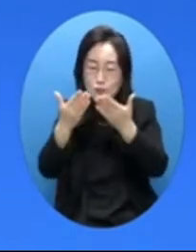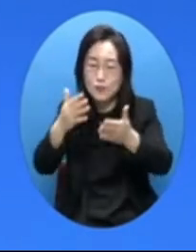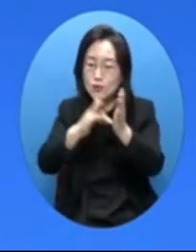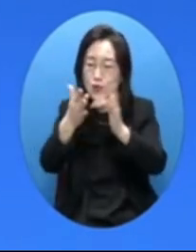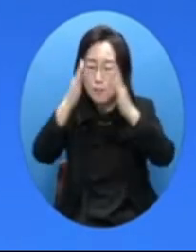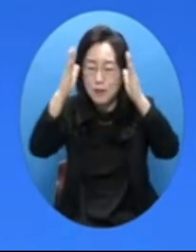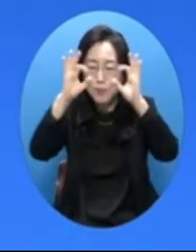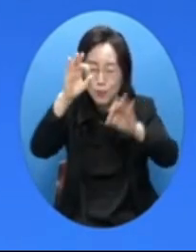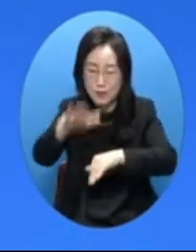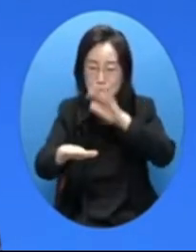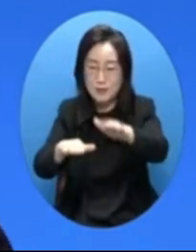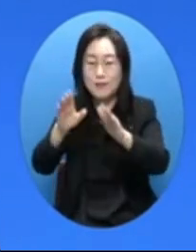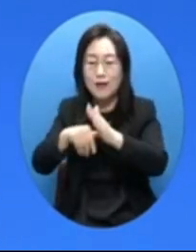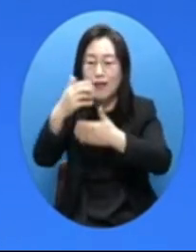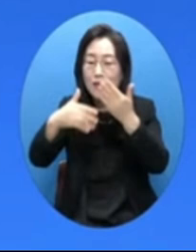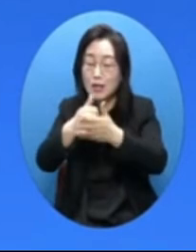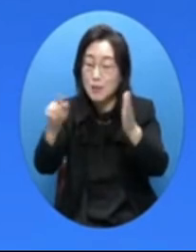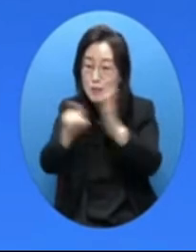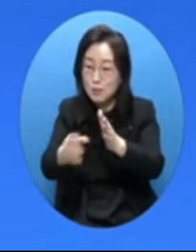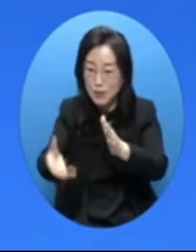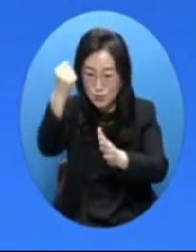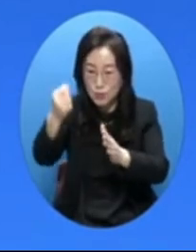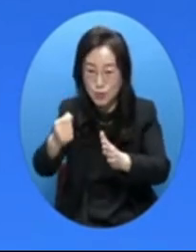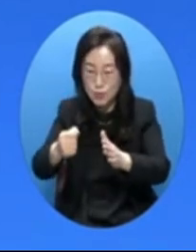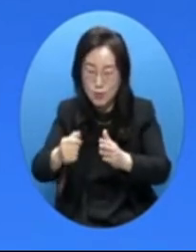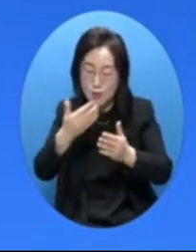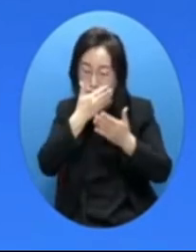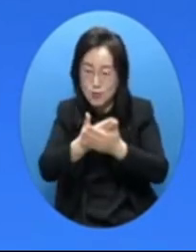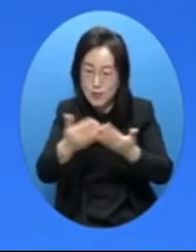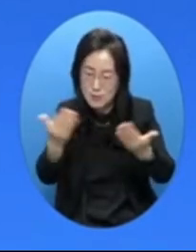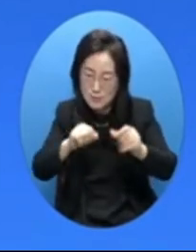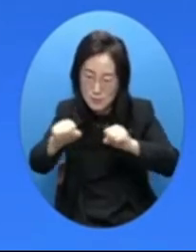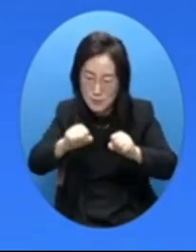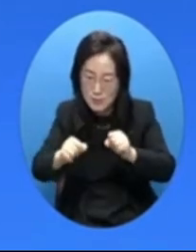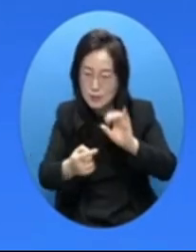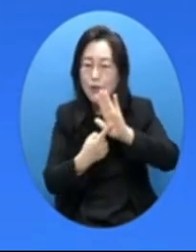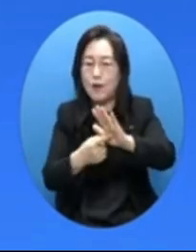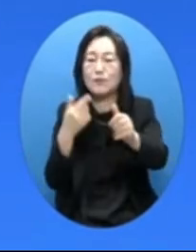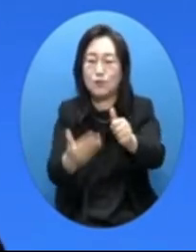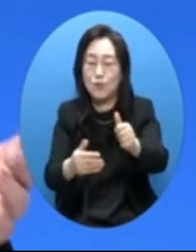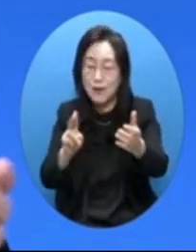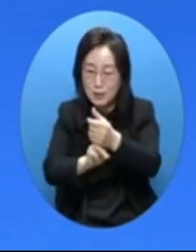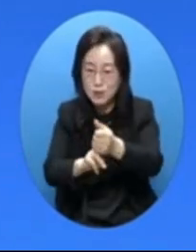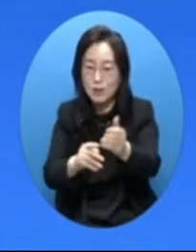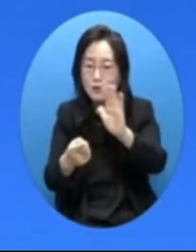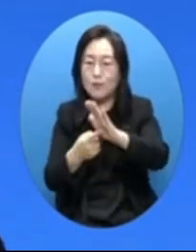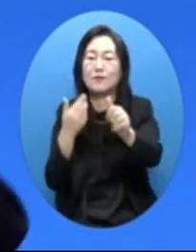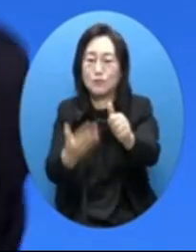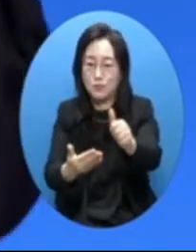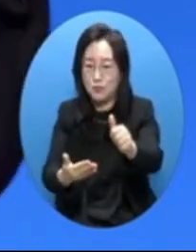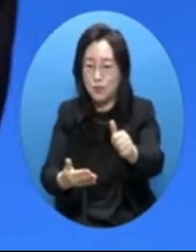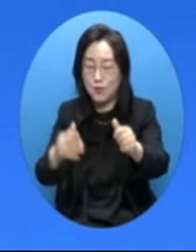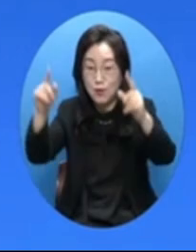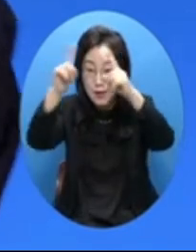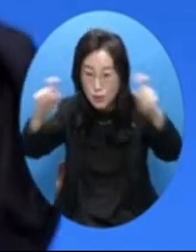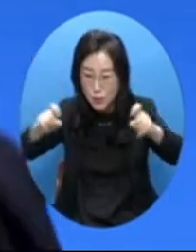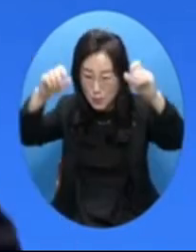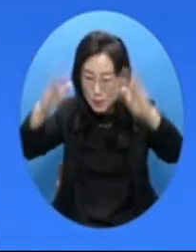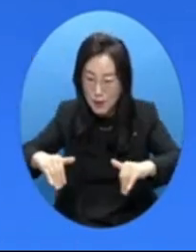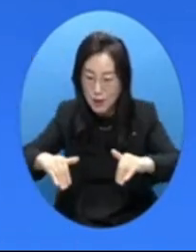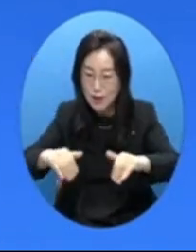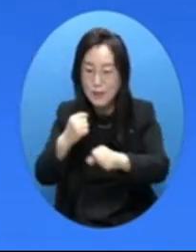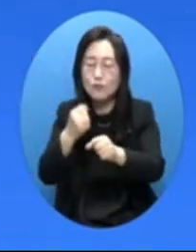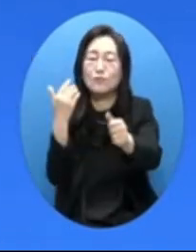나갈 때 하나님께서 믿음을 통하여 귀한 역사를 이루어 주시는 것입니다 기적을 베풀어 주시는 것입니다 여리고가 무너지게 만들어